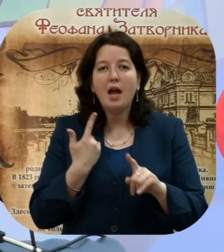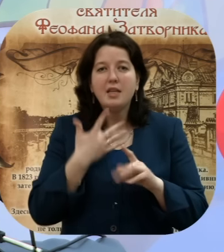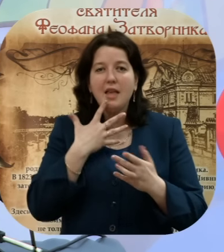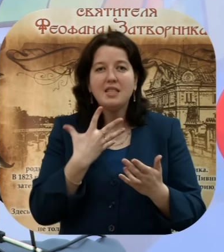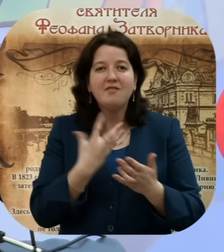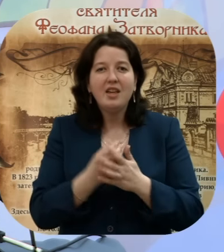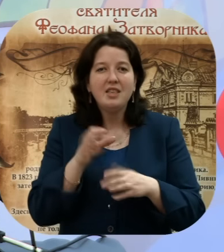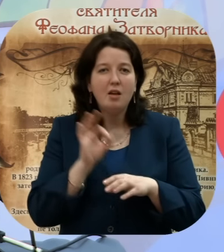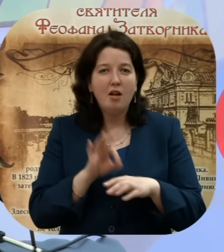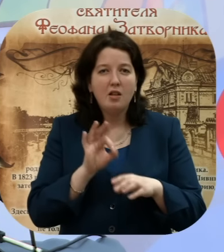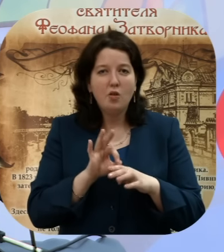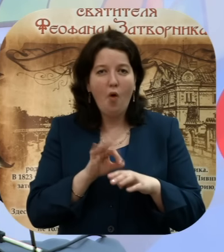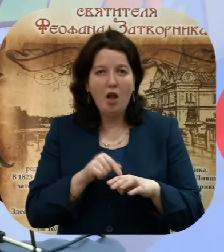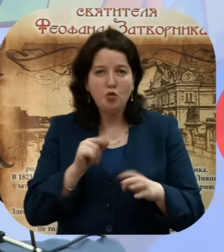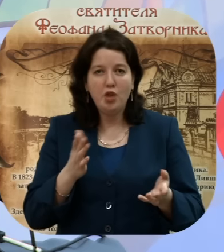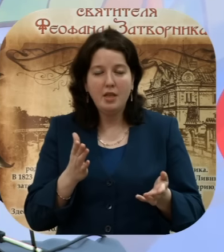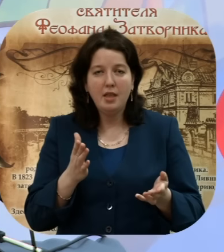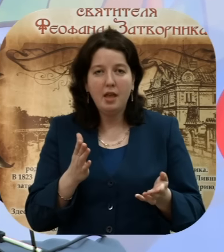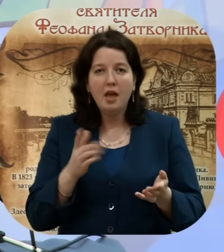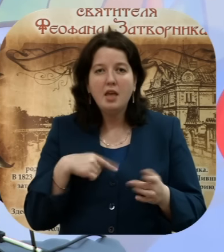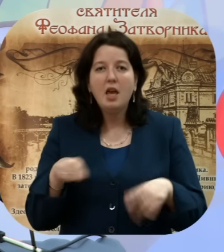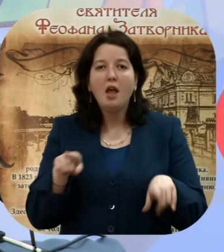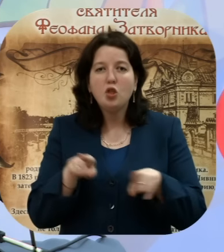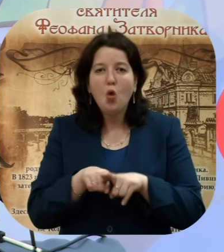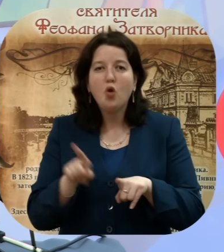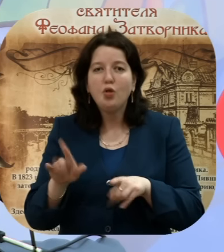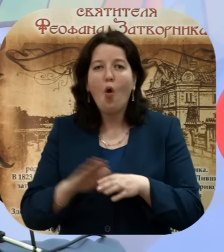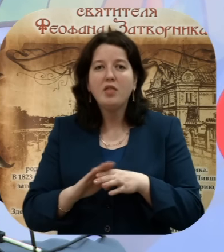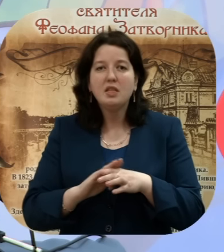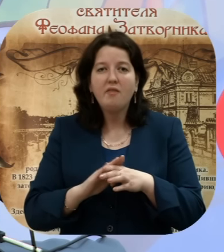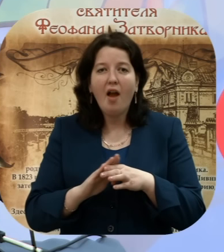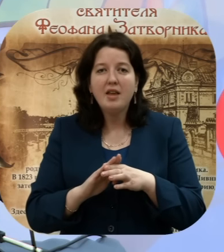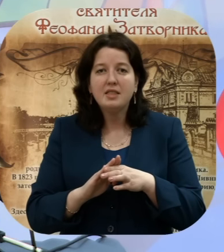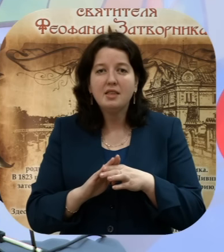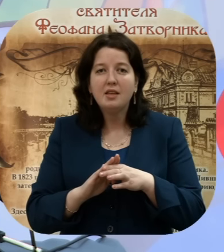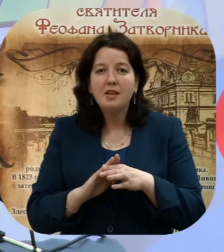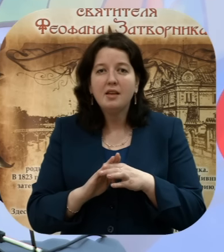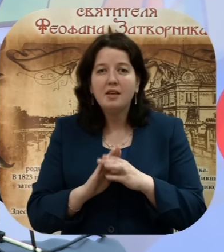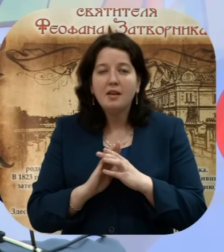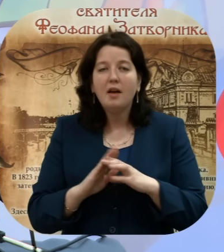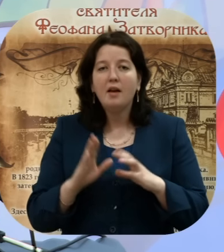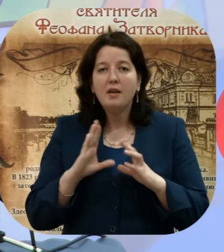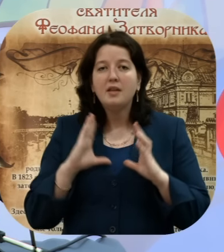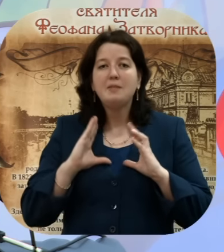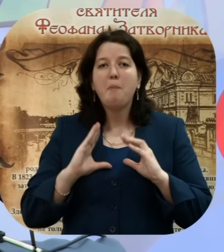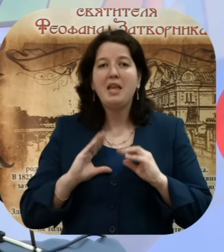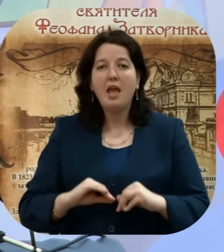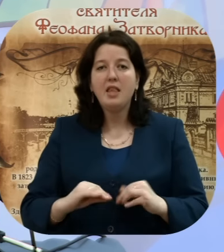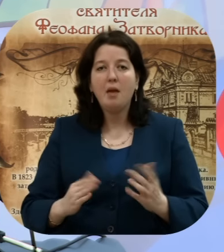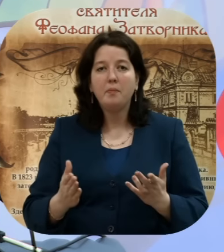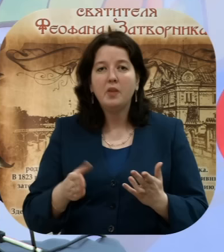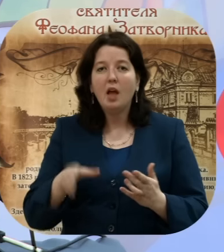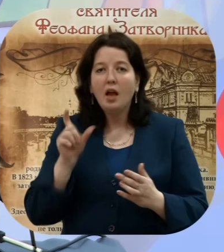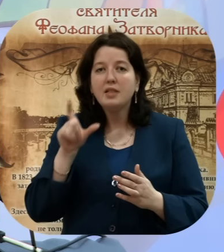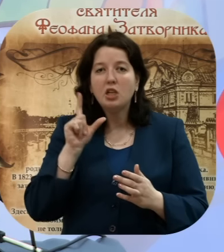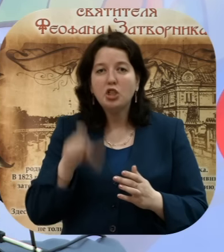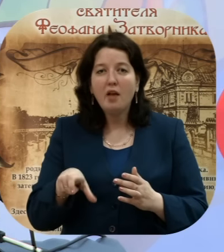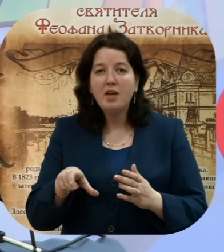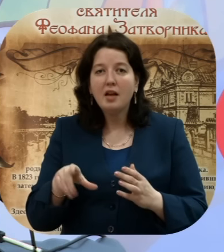болезненности, вот то, что именуется на христианском языке смирением. И действительно,